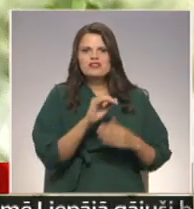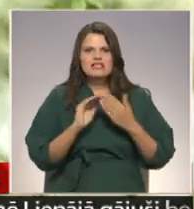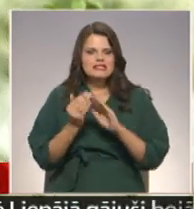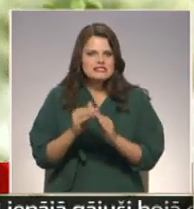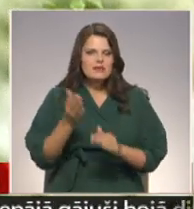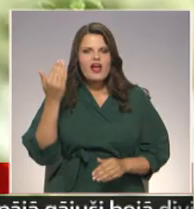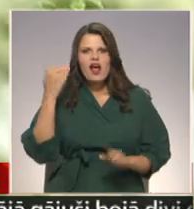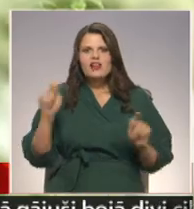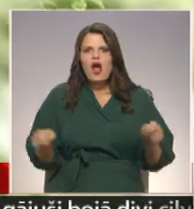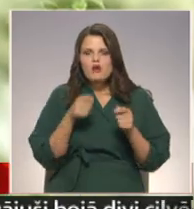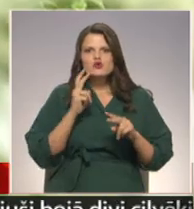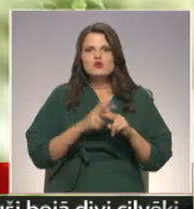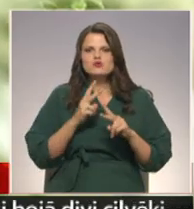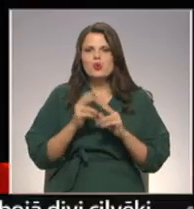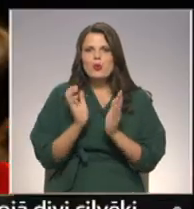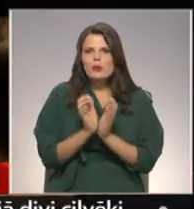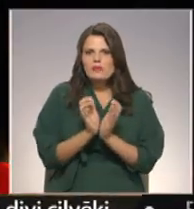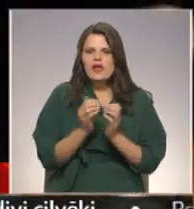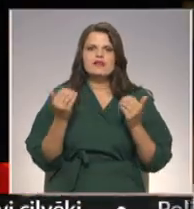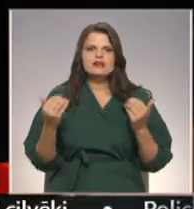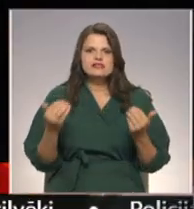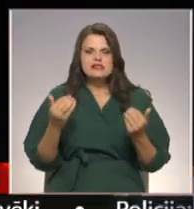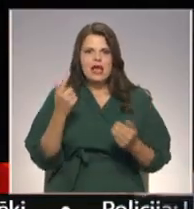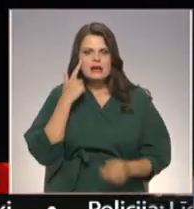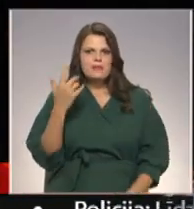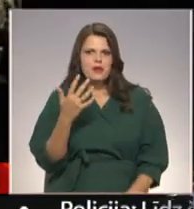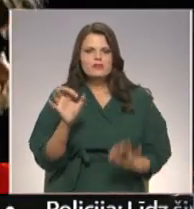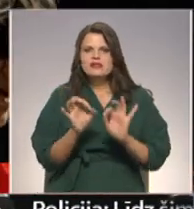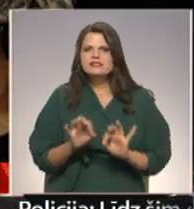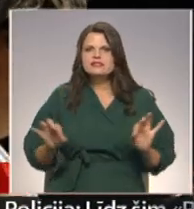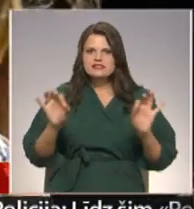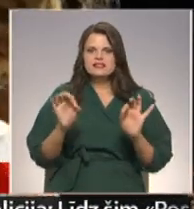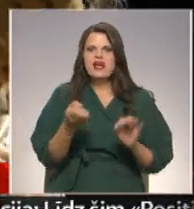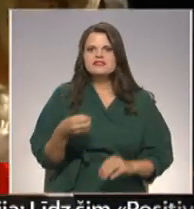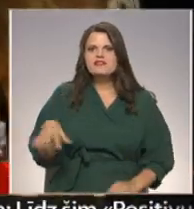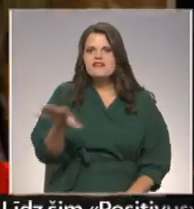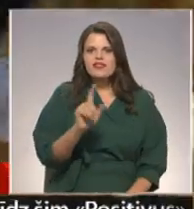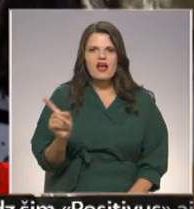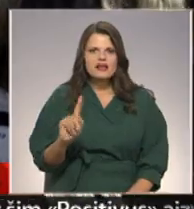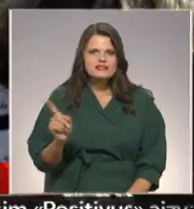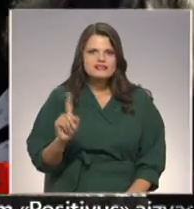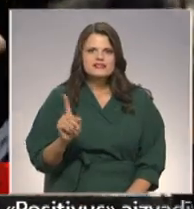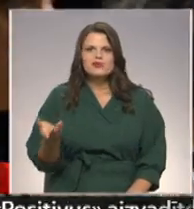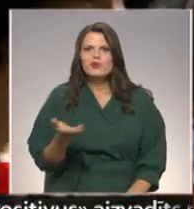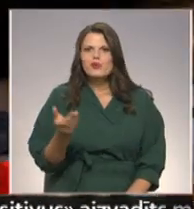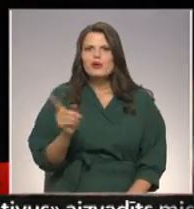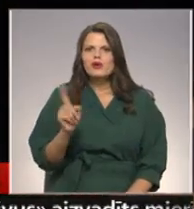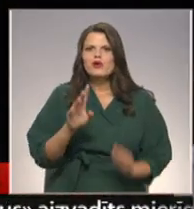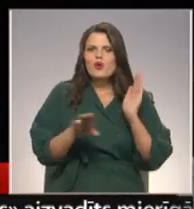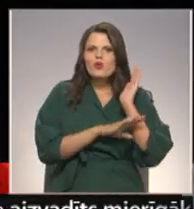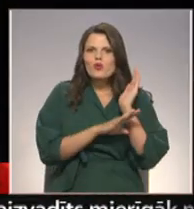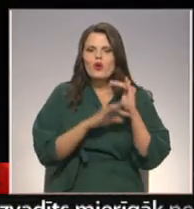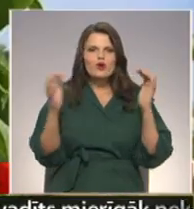Agrāk audzēja cukurbietes un tādi, bet tagad padomājiet, skaistie daiļdārzi ir, kur ir